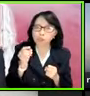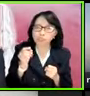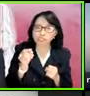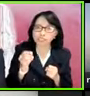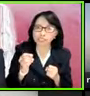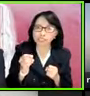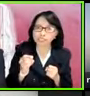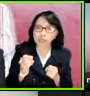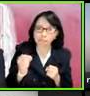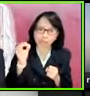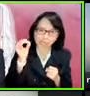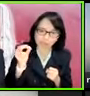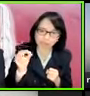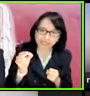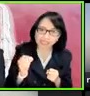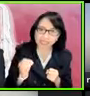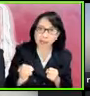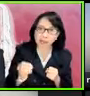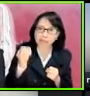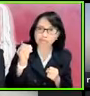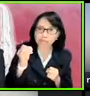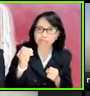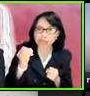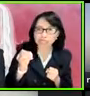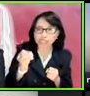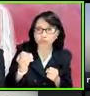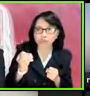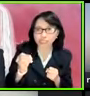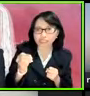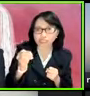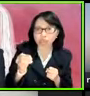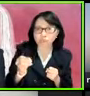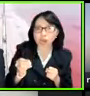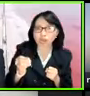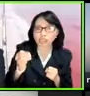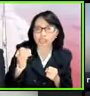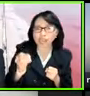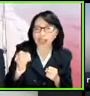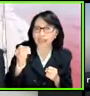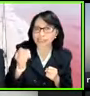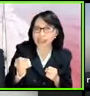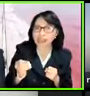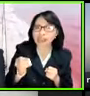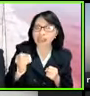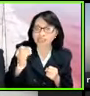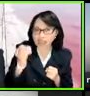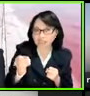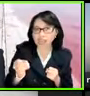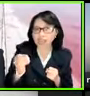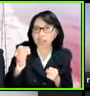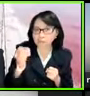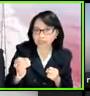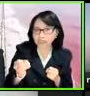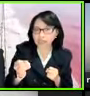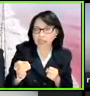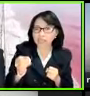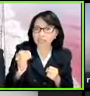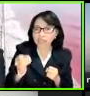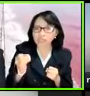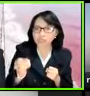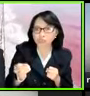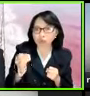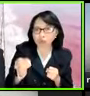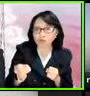Paulus ingin Para pendengar para pembaca suratnya tahu bahwa dia ada karena mereka